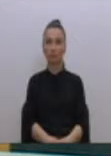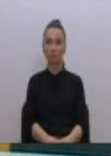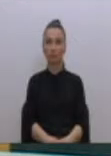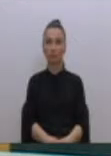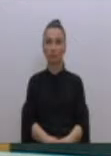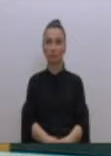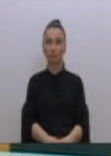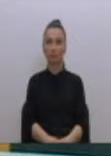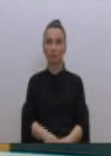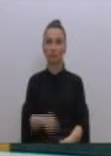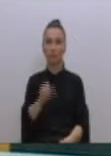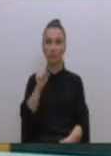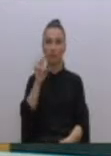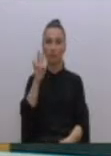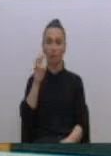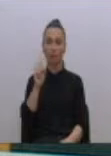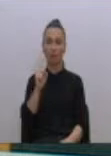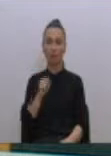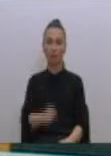ანა ნაცლიშვილი